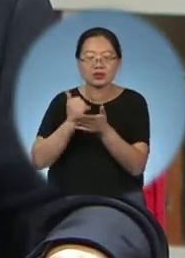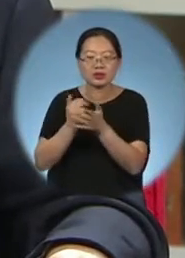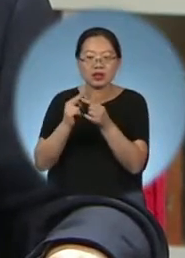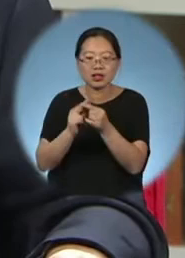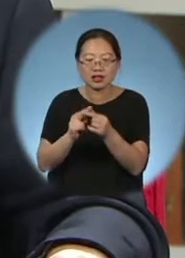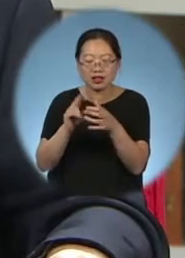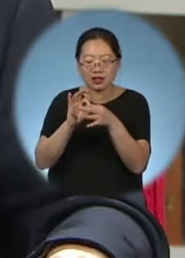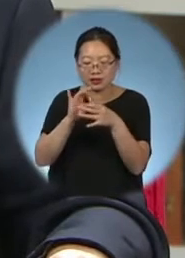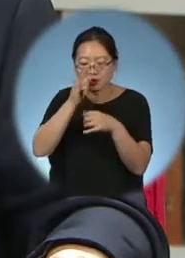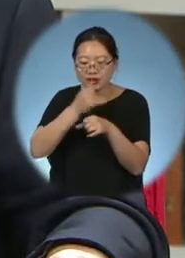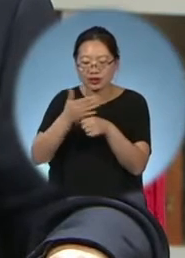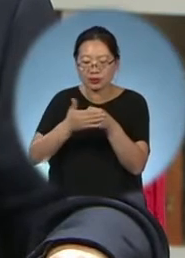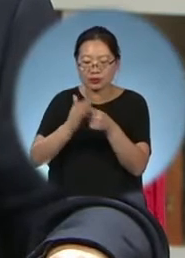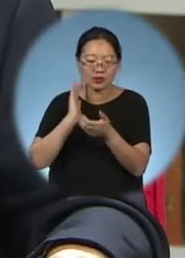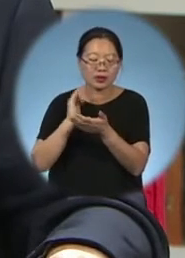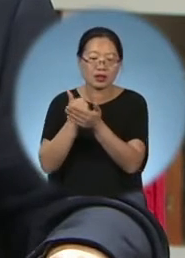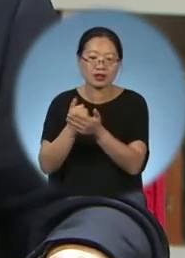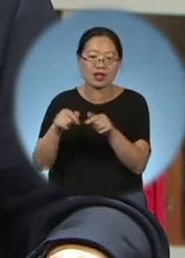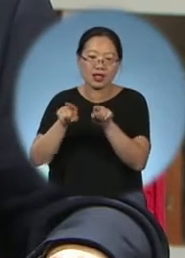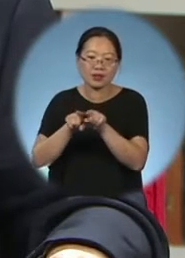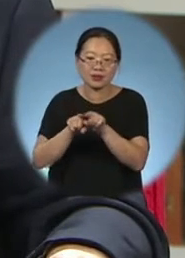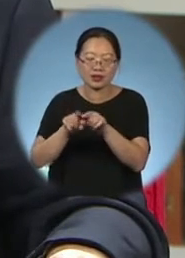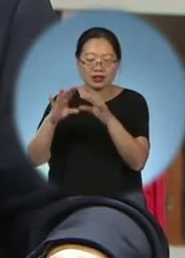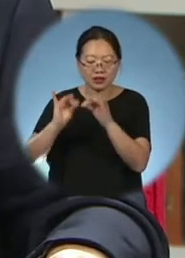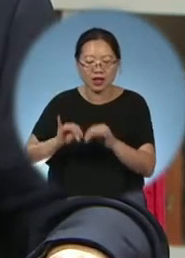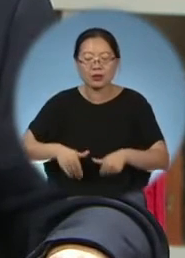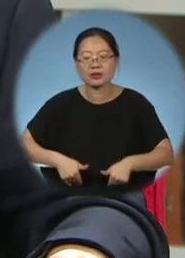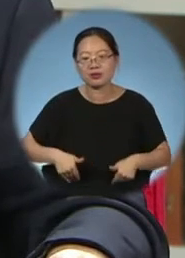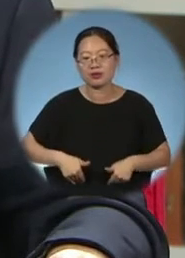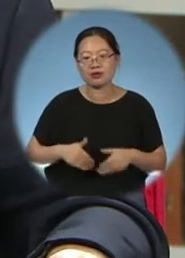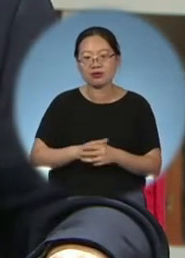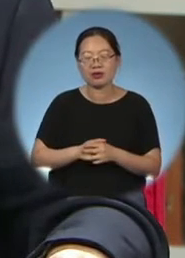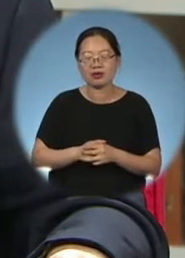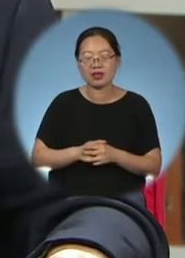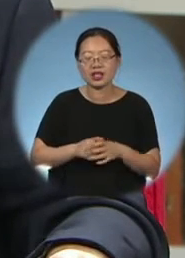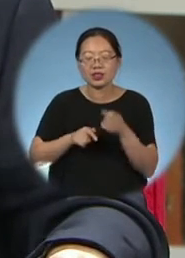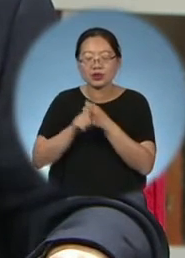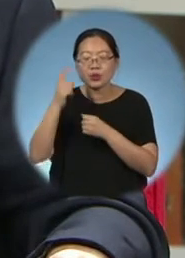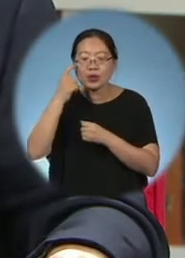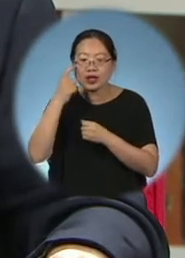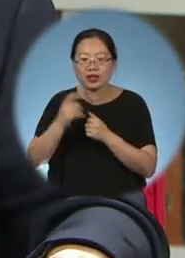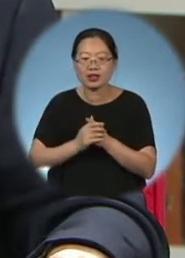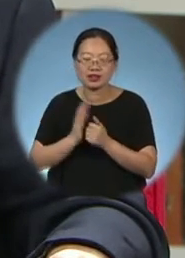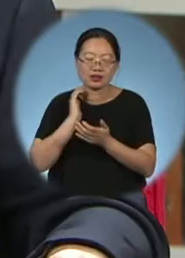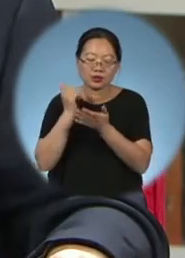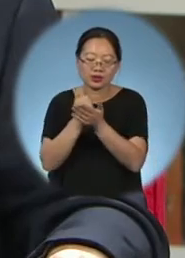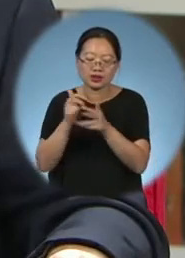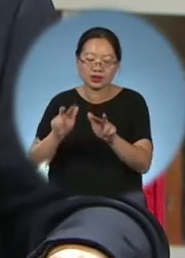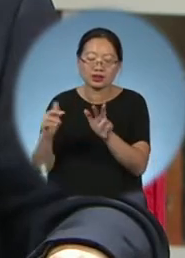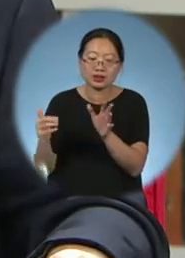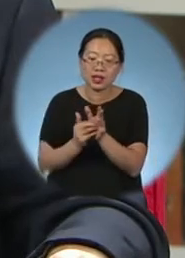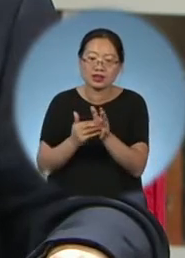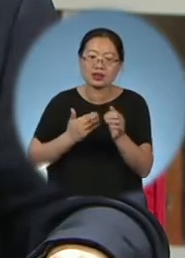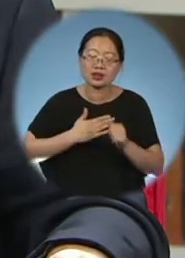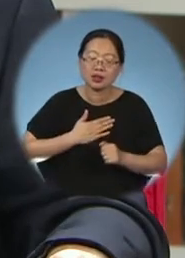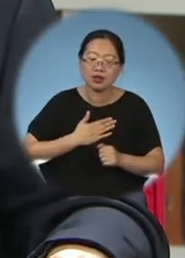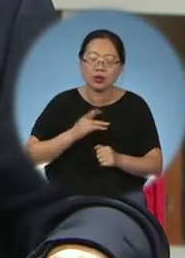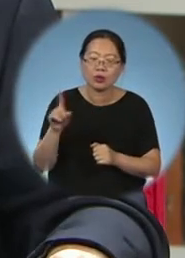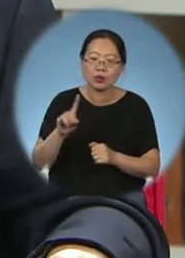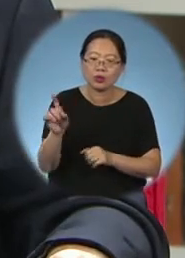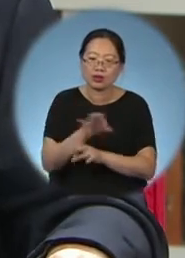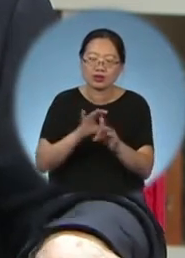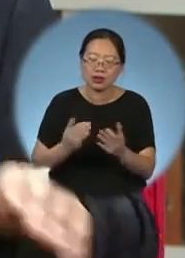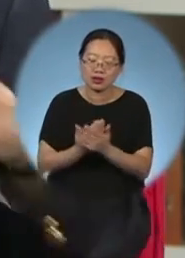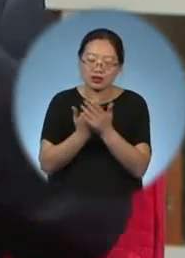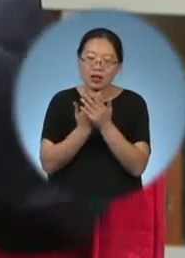대통령하고 관계가 되니까 대통령하고도 대타협이 이루어져야 됩니다. 그럼 왜 그러냐 하면 대통령은 지금까지 내가 뭐